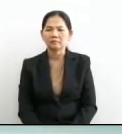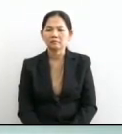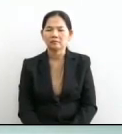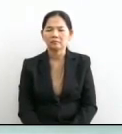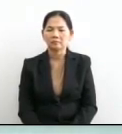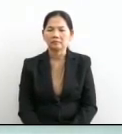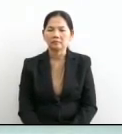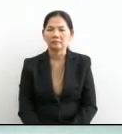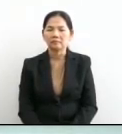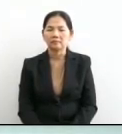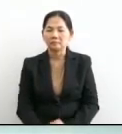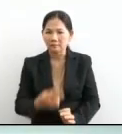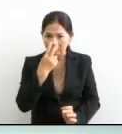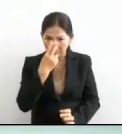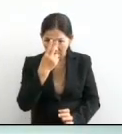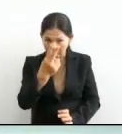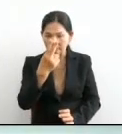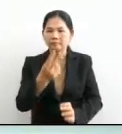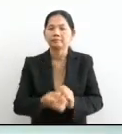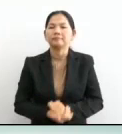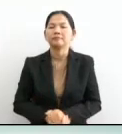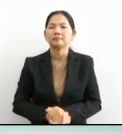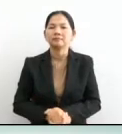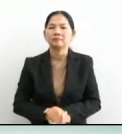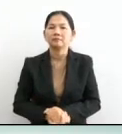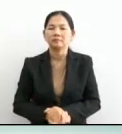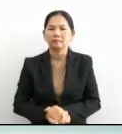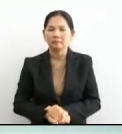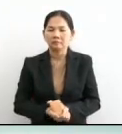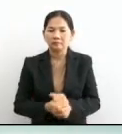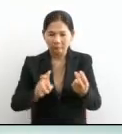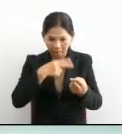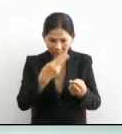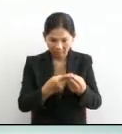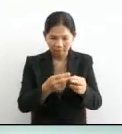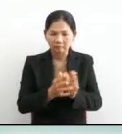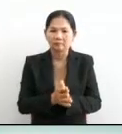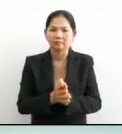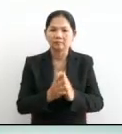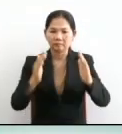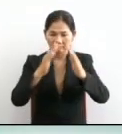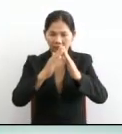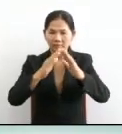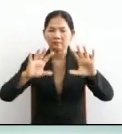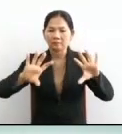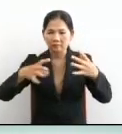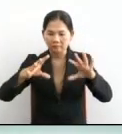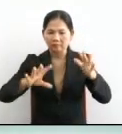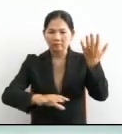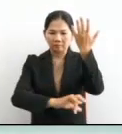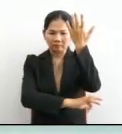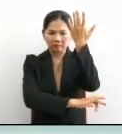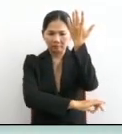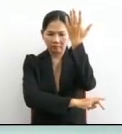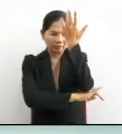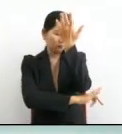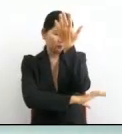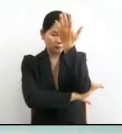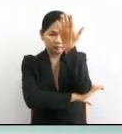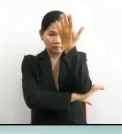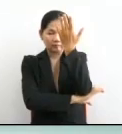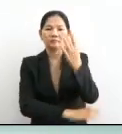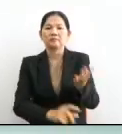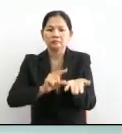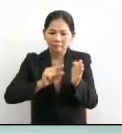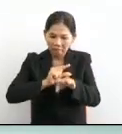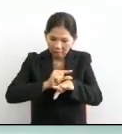chà ta lấy con tiêm tuột mười tặng ác nên là con chà chấm lại tìm muối không ăn rong chả kê dọc mương đầm lồng mí từ cái